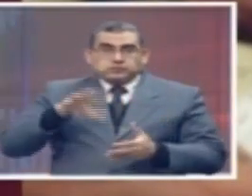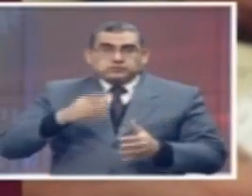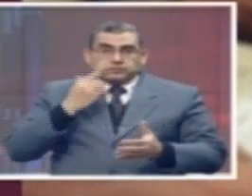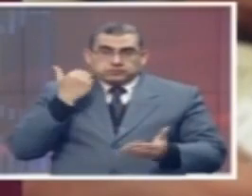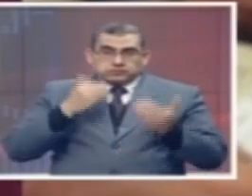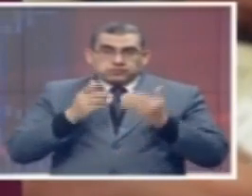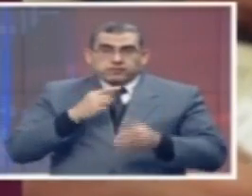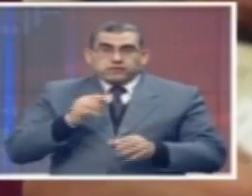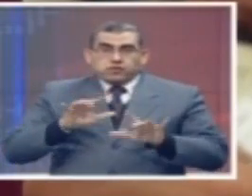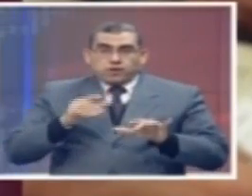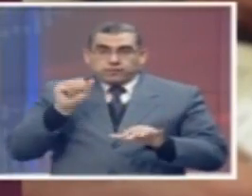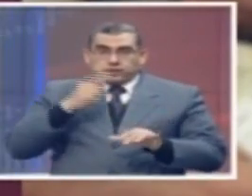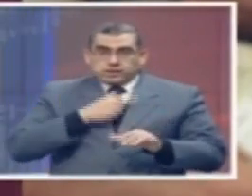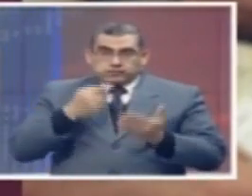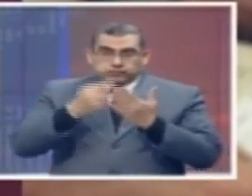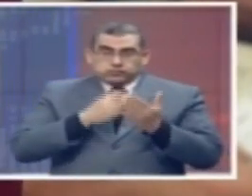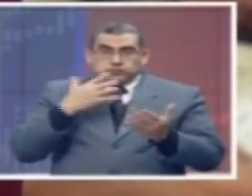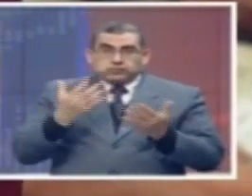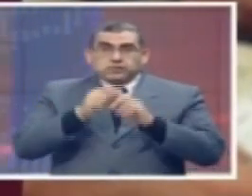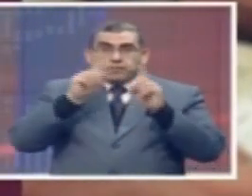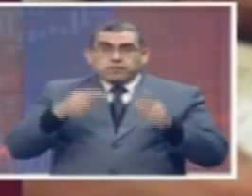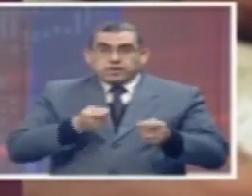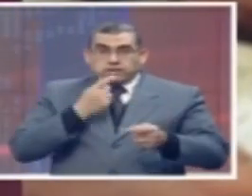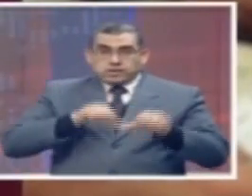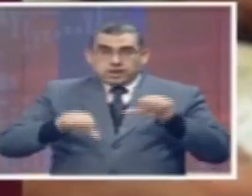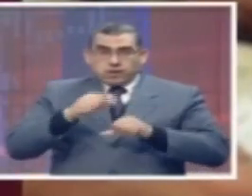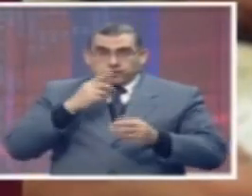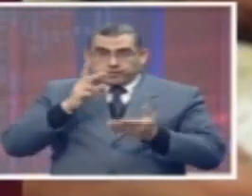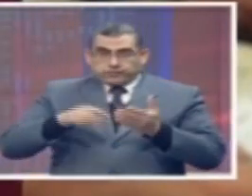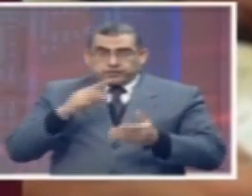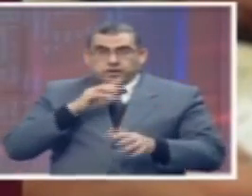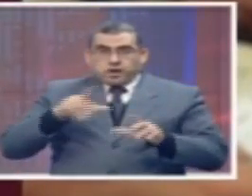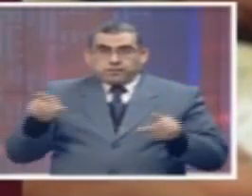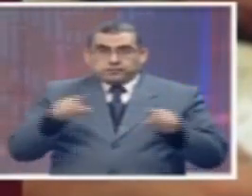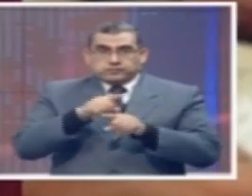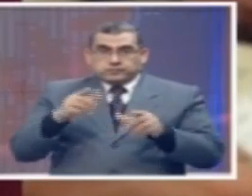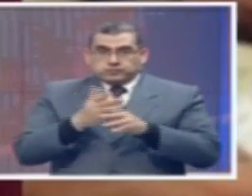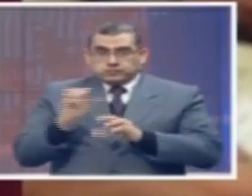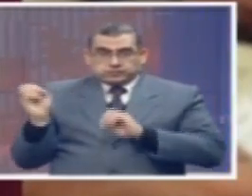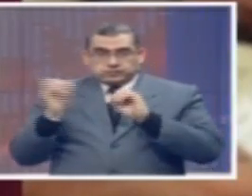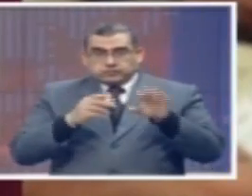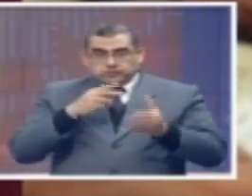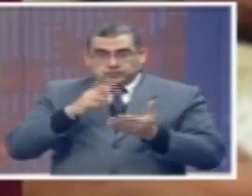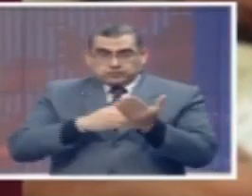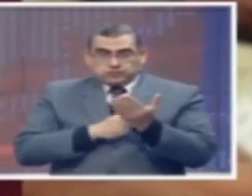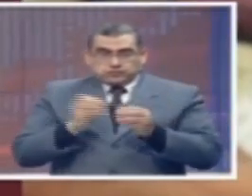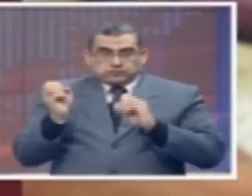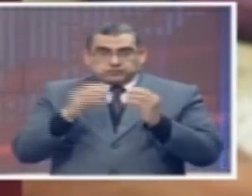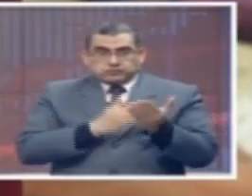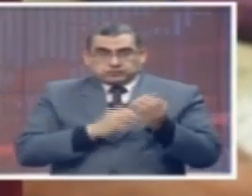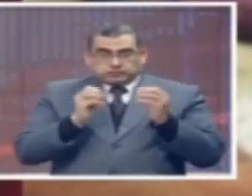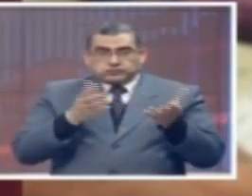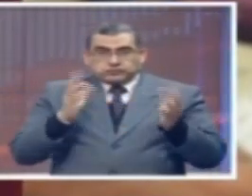على مبالغ مالية من مالك الصيدلية المتعاقدة مع البنك مقابل تحويل أغلب استمارات الأدوية لهذه